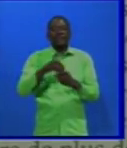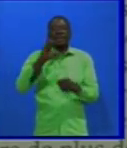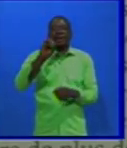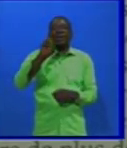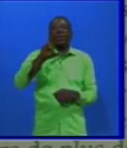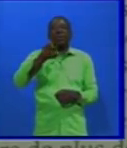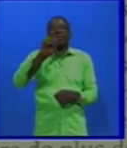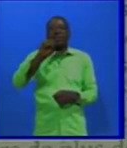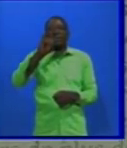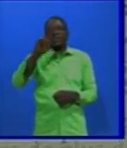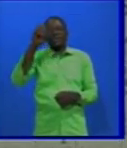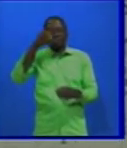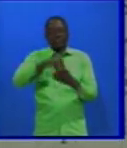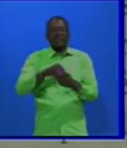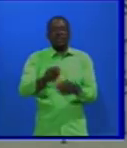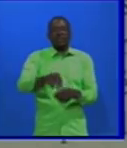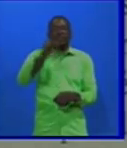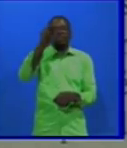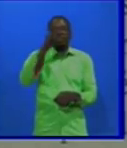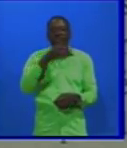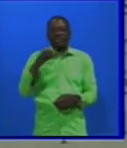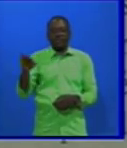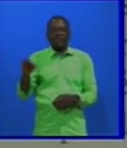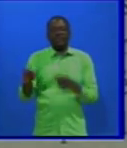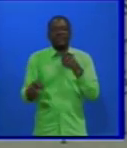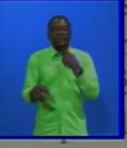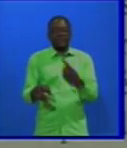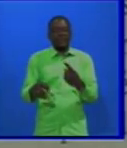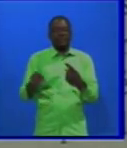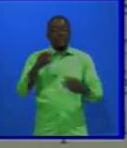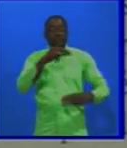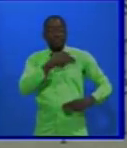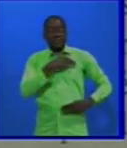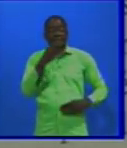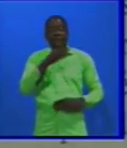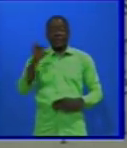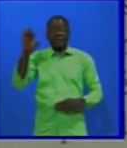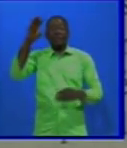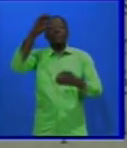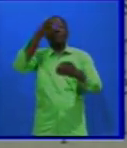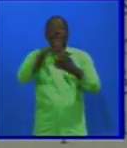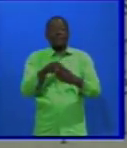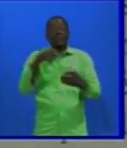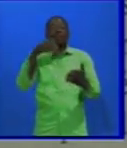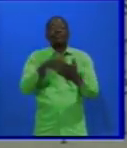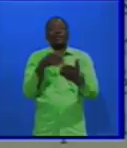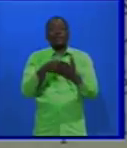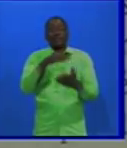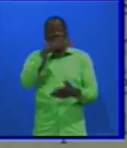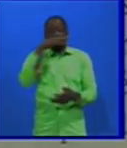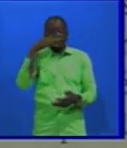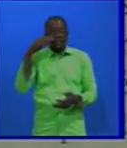dans le nord du Burkina Faso. Je cite, « Les militaires burkinabés tombés dans l'embuscade ont immédiatement